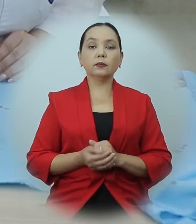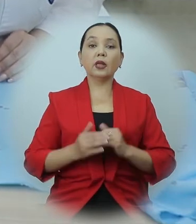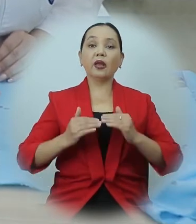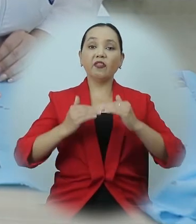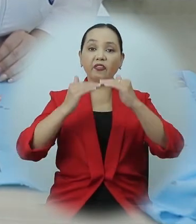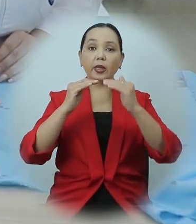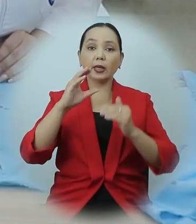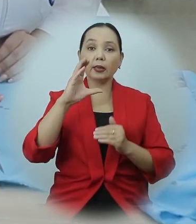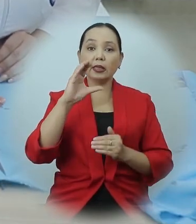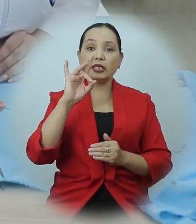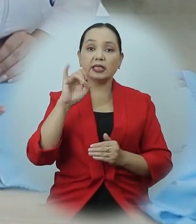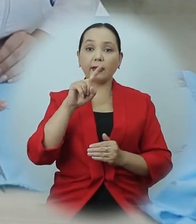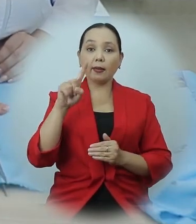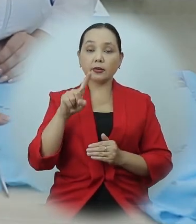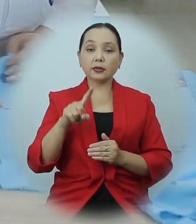Верхний срез изделия.